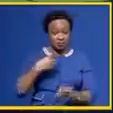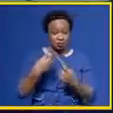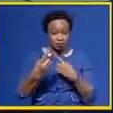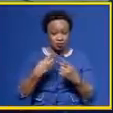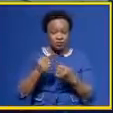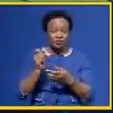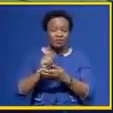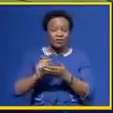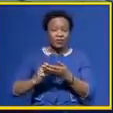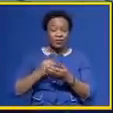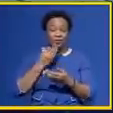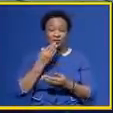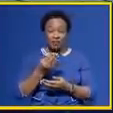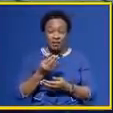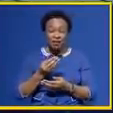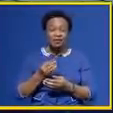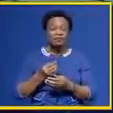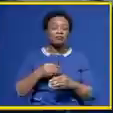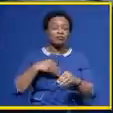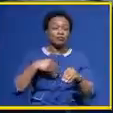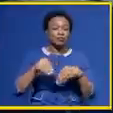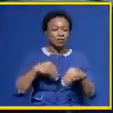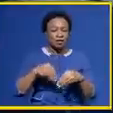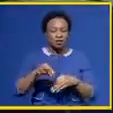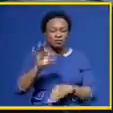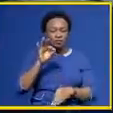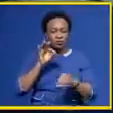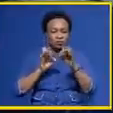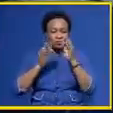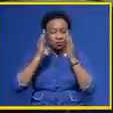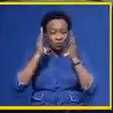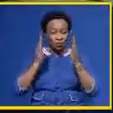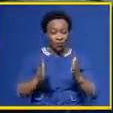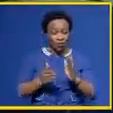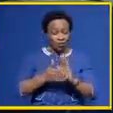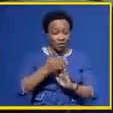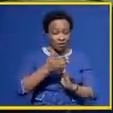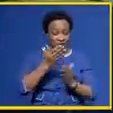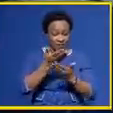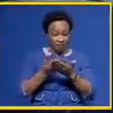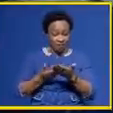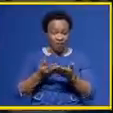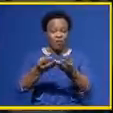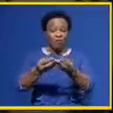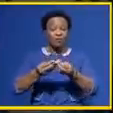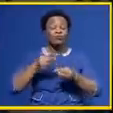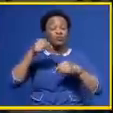wa wagombea wao wa nafasi mbalimbali za uchaguzi mkuu walioanza kuchukua fomu leo.